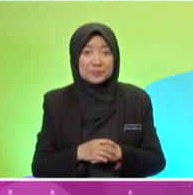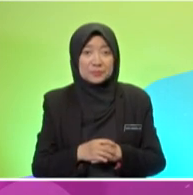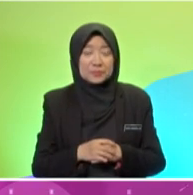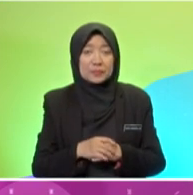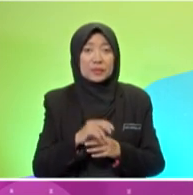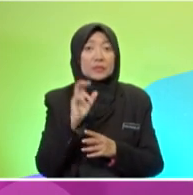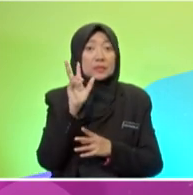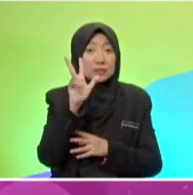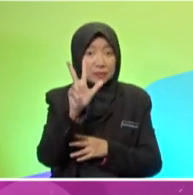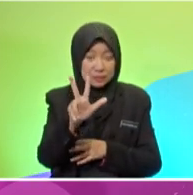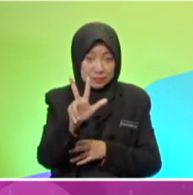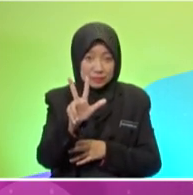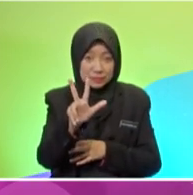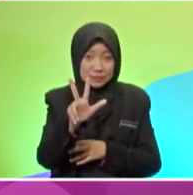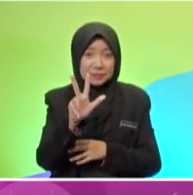3,